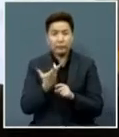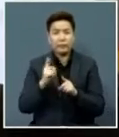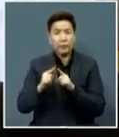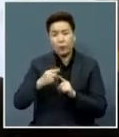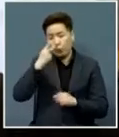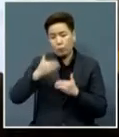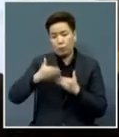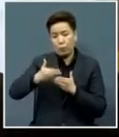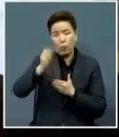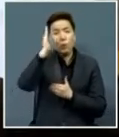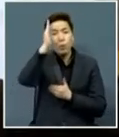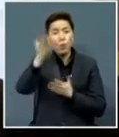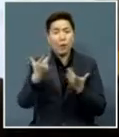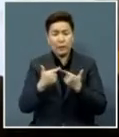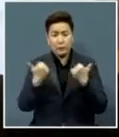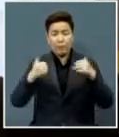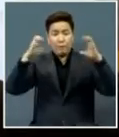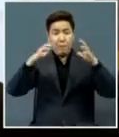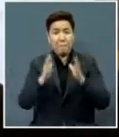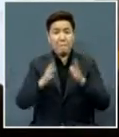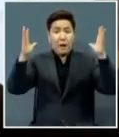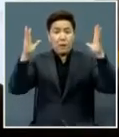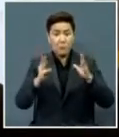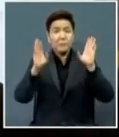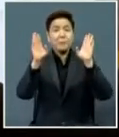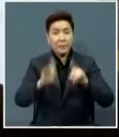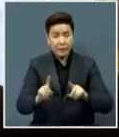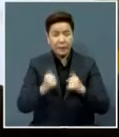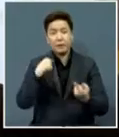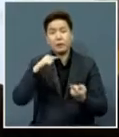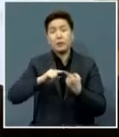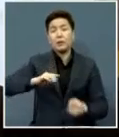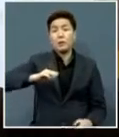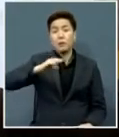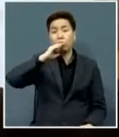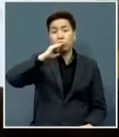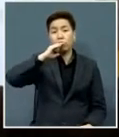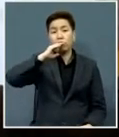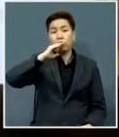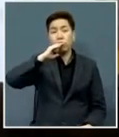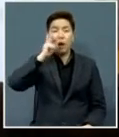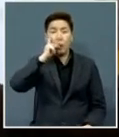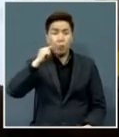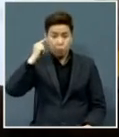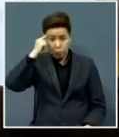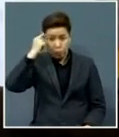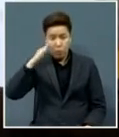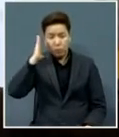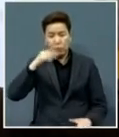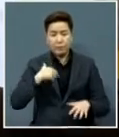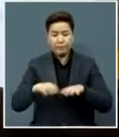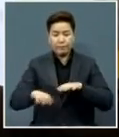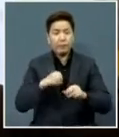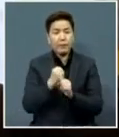ากรณ์นะฮะว่าช่วงนี้ฝนเข้ามาอย่างไรพายุเข้ามาอย่างไรนะครับเมื่อได้รับทราบข้อมูลเราก็จะไปดำเนิน